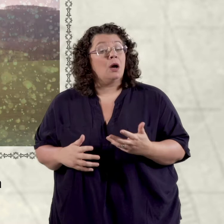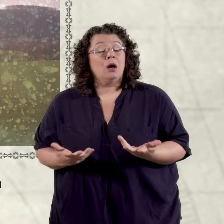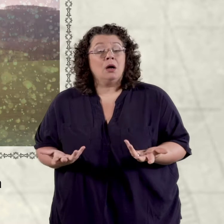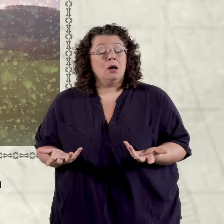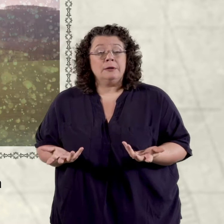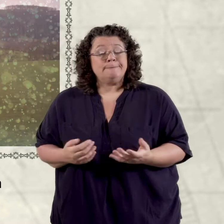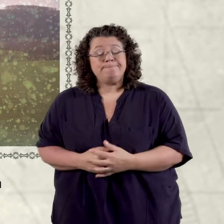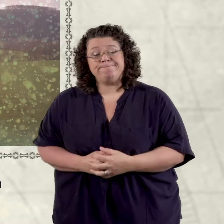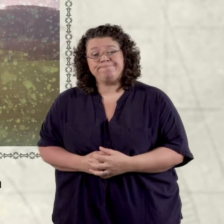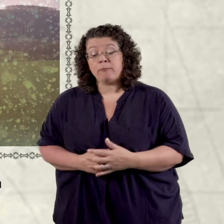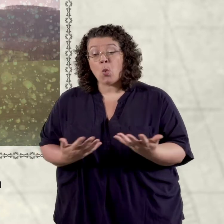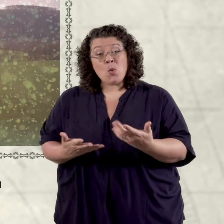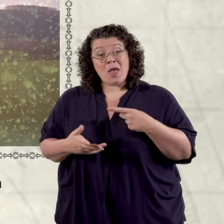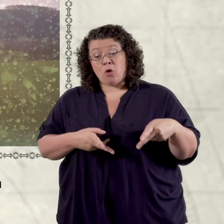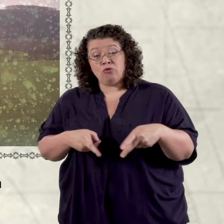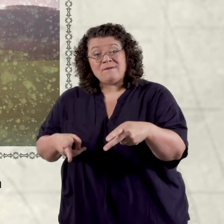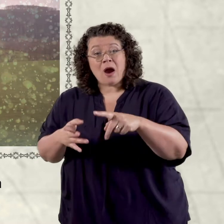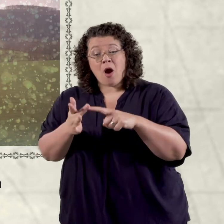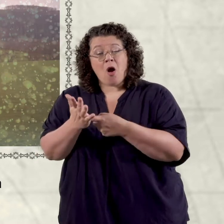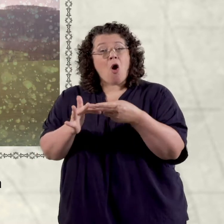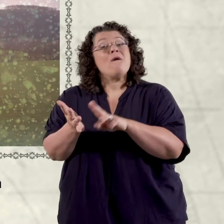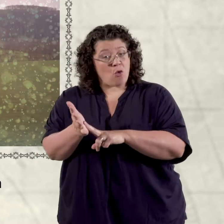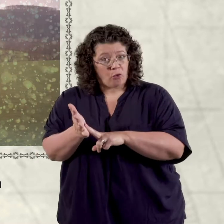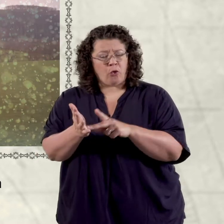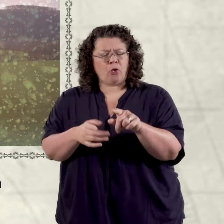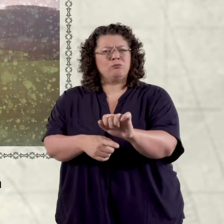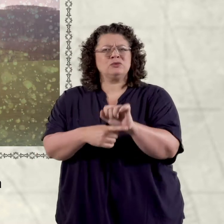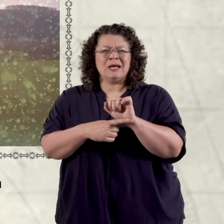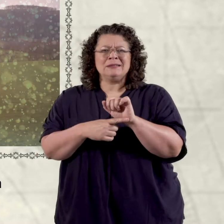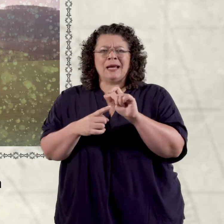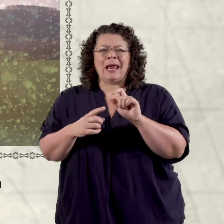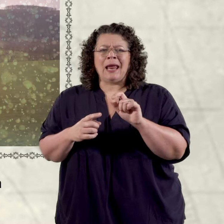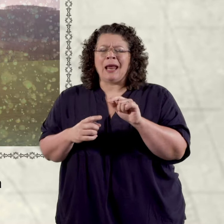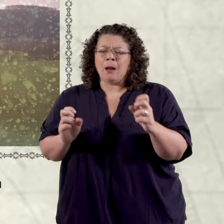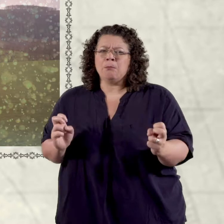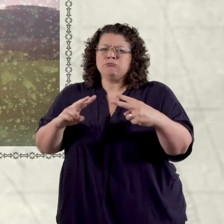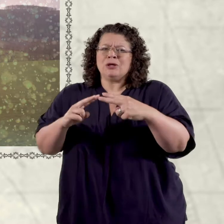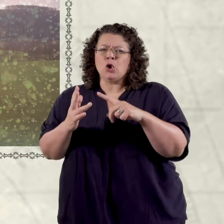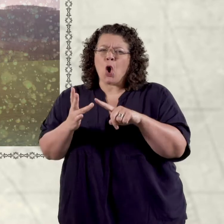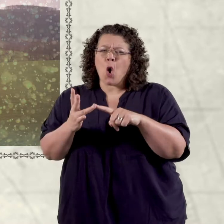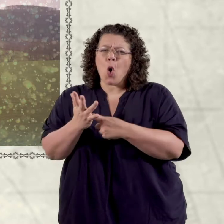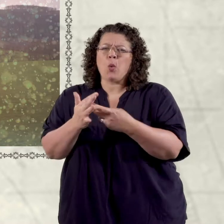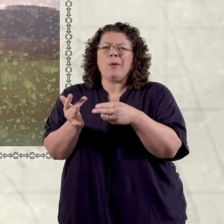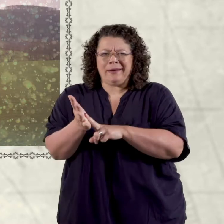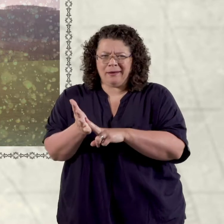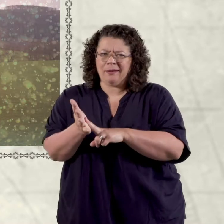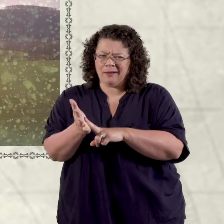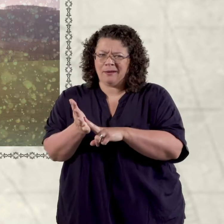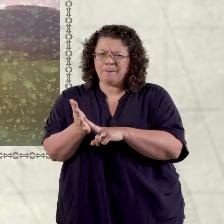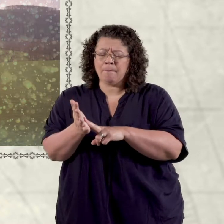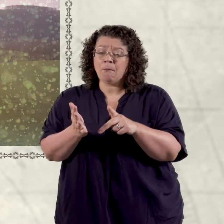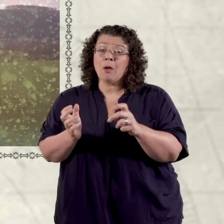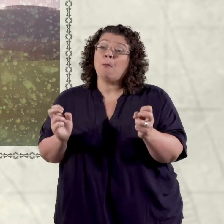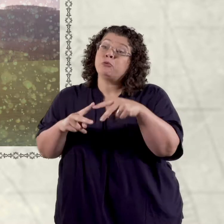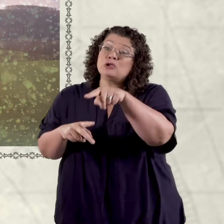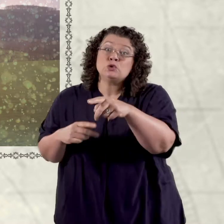Ond mi roedden ni ar lan afon Irfon, yn gwarchod Bont Orewin. Does ddim pont yno heddiw, ond oedden